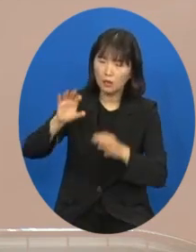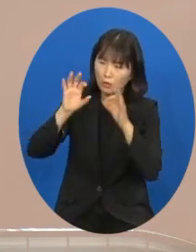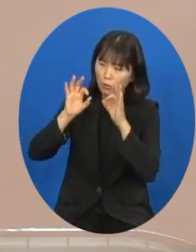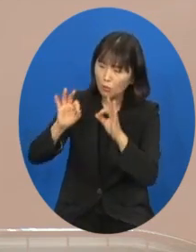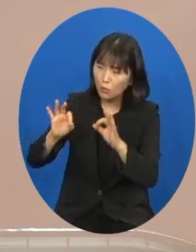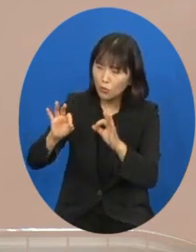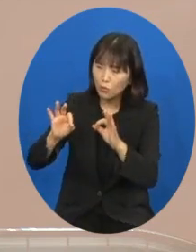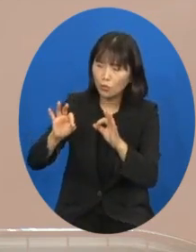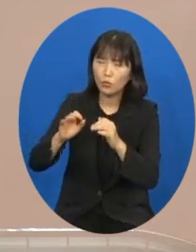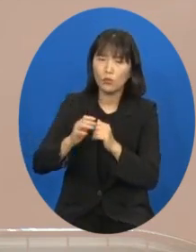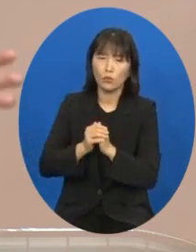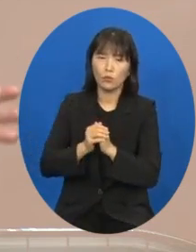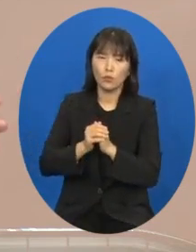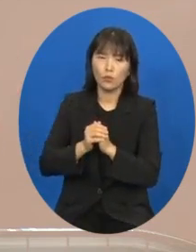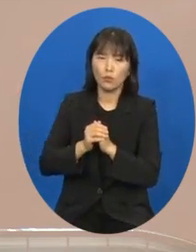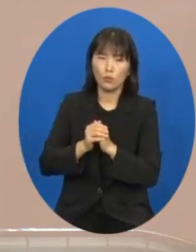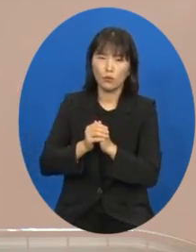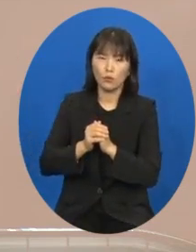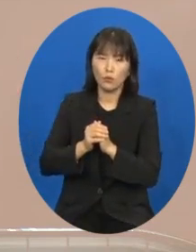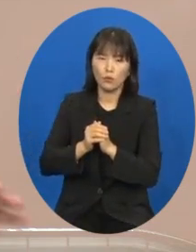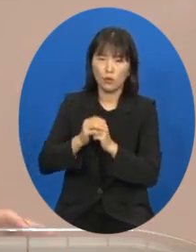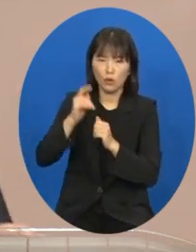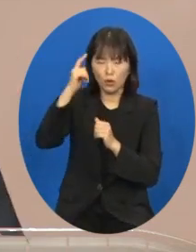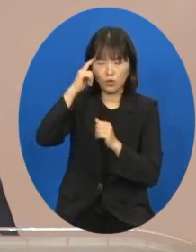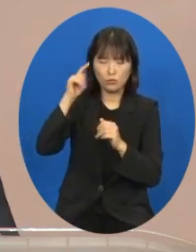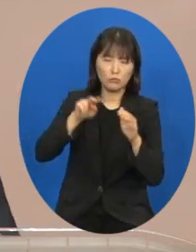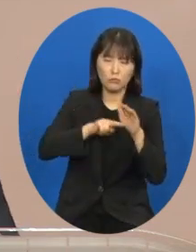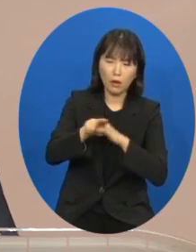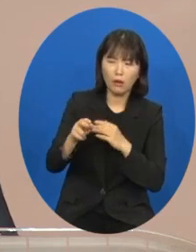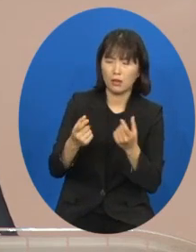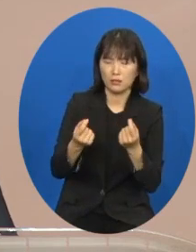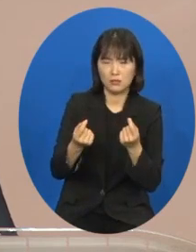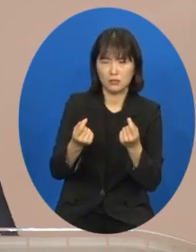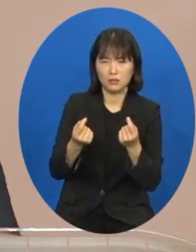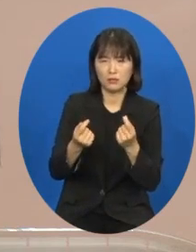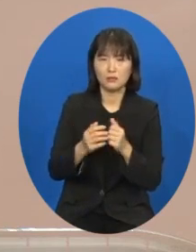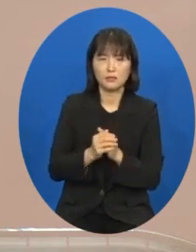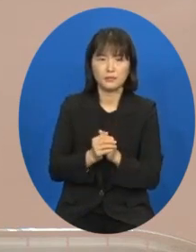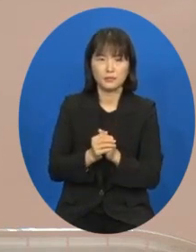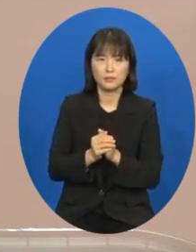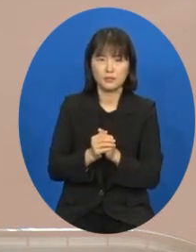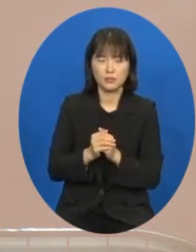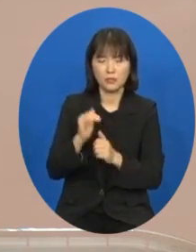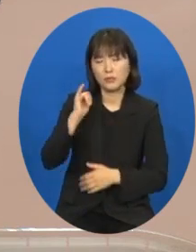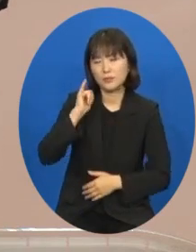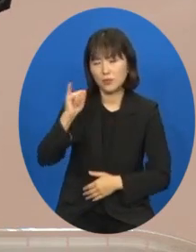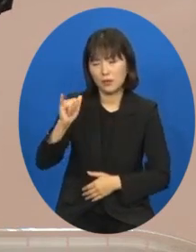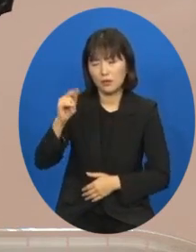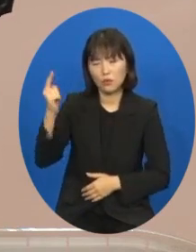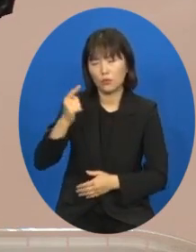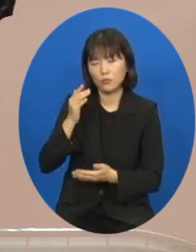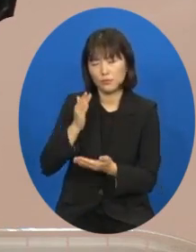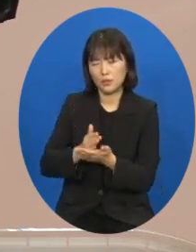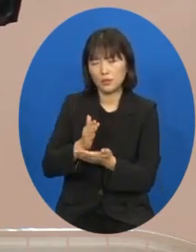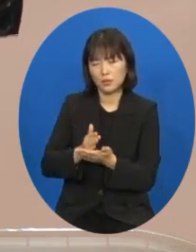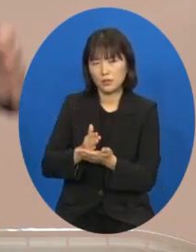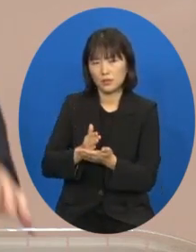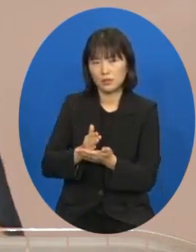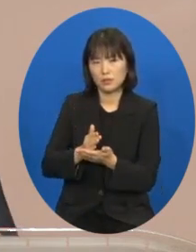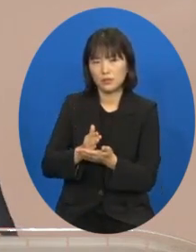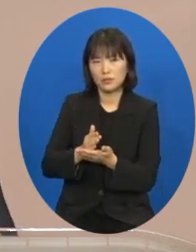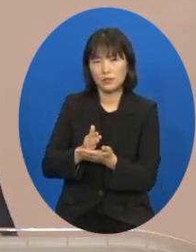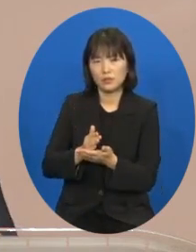내가 정신 다 빼앗길 것 같아요. 그래서 연락을 주었어요. 오지 말라고.